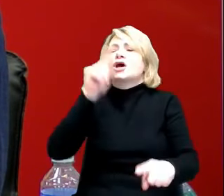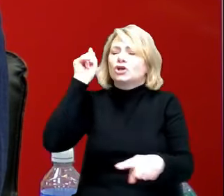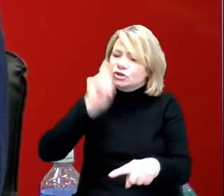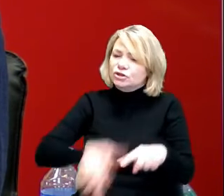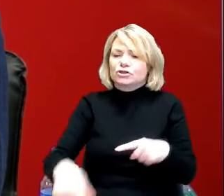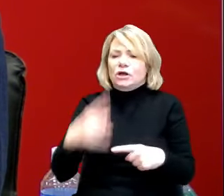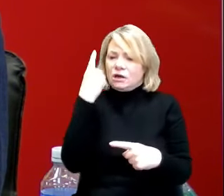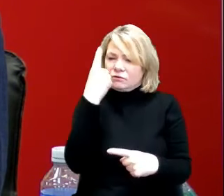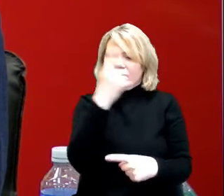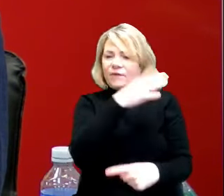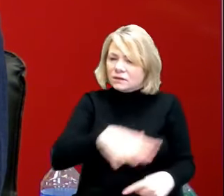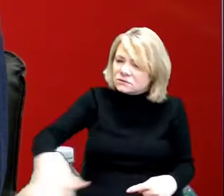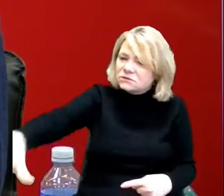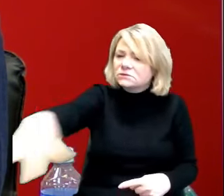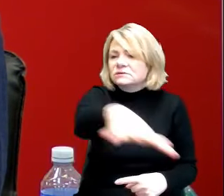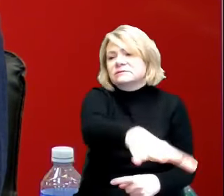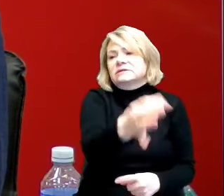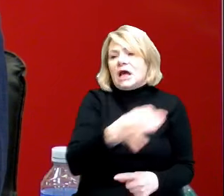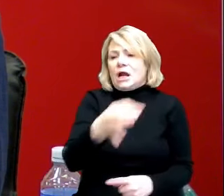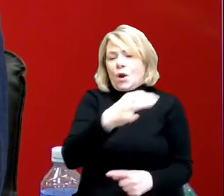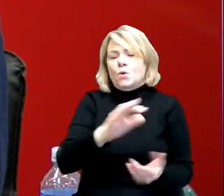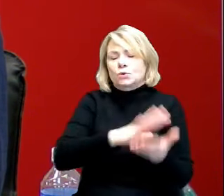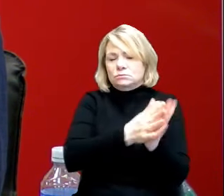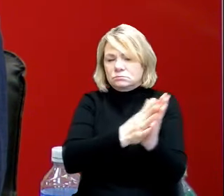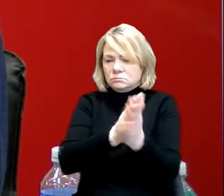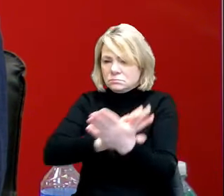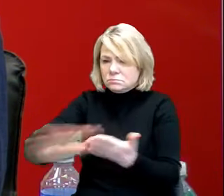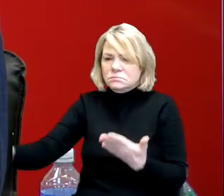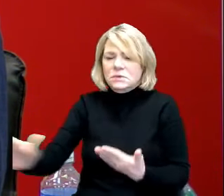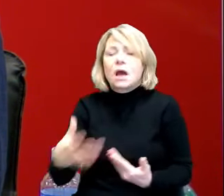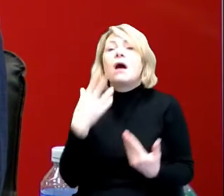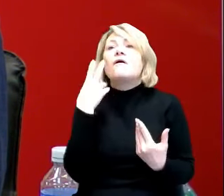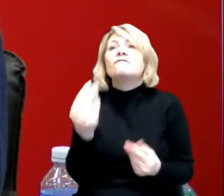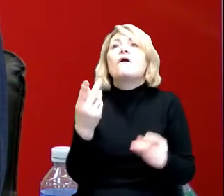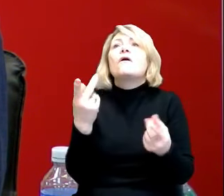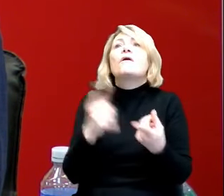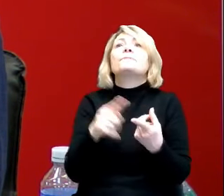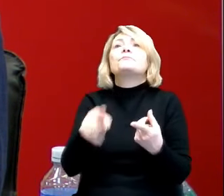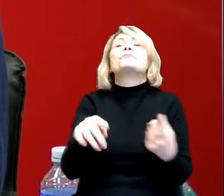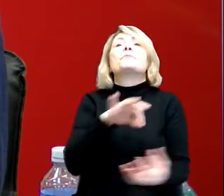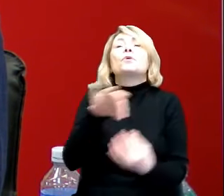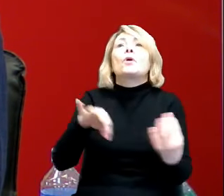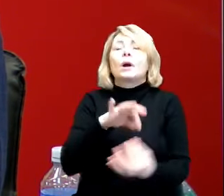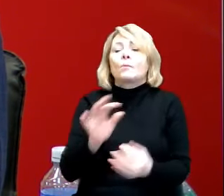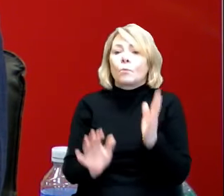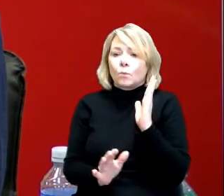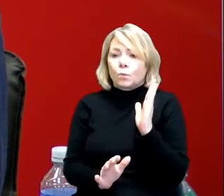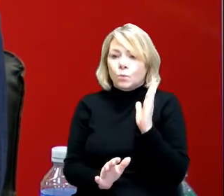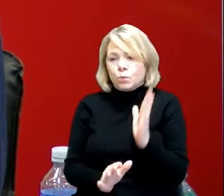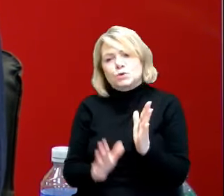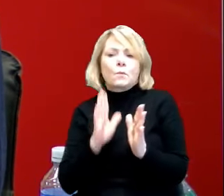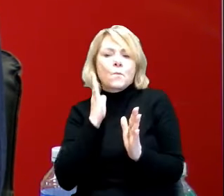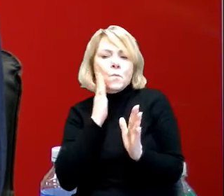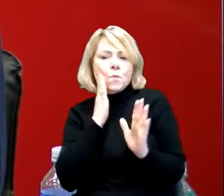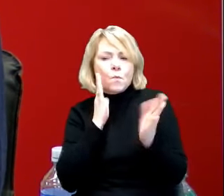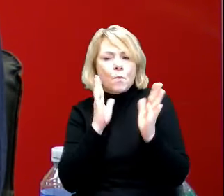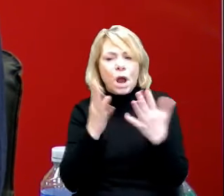a šiuo šiuo šiais projektais bus maždaug